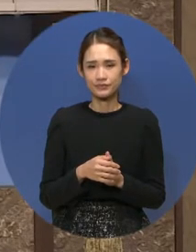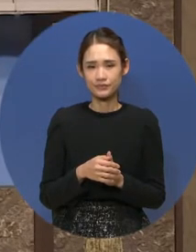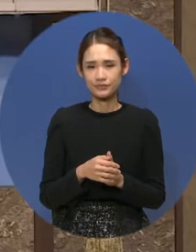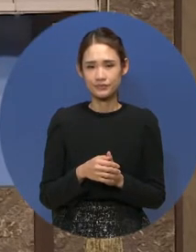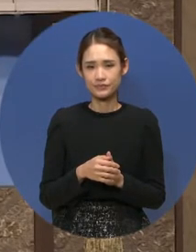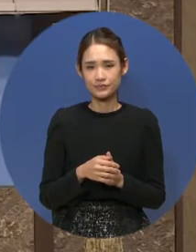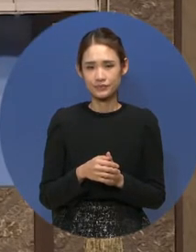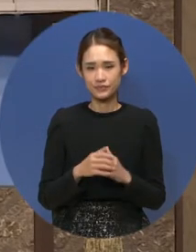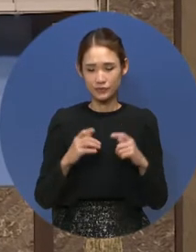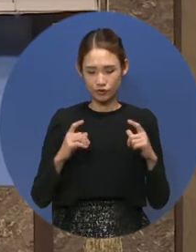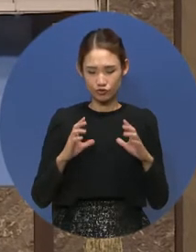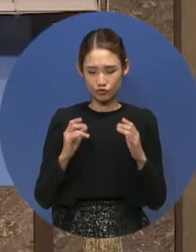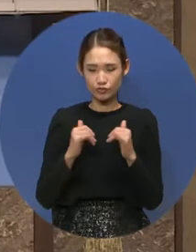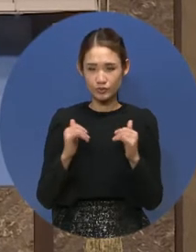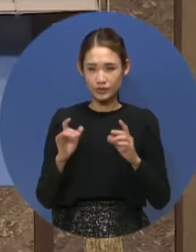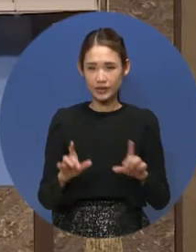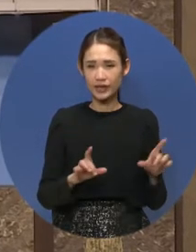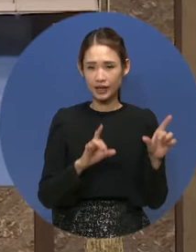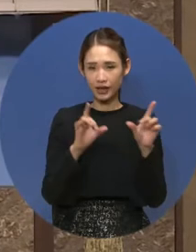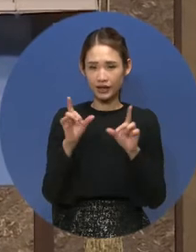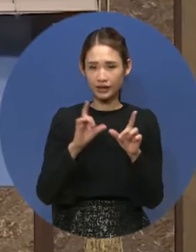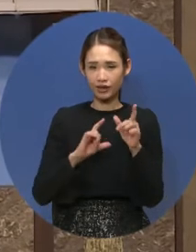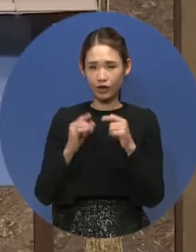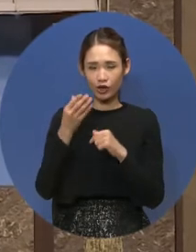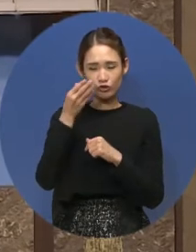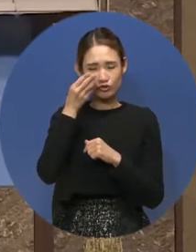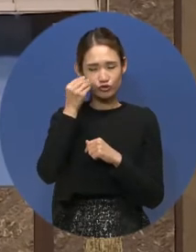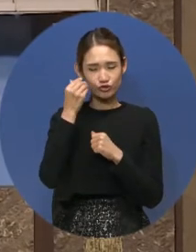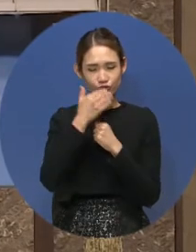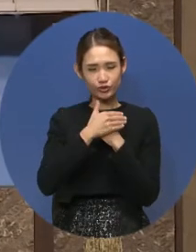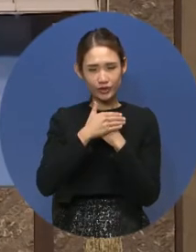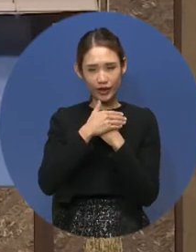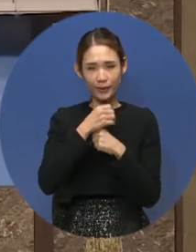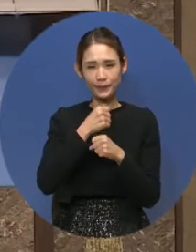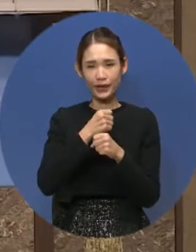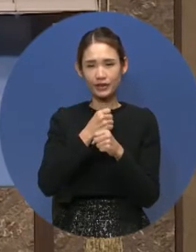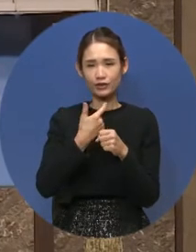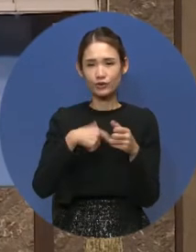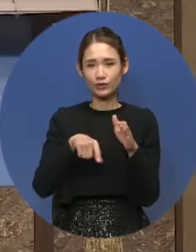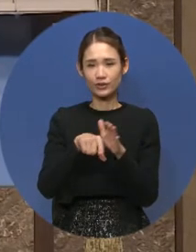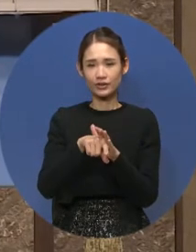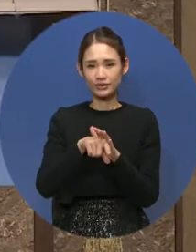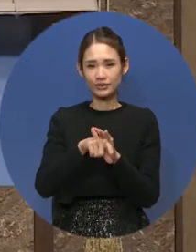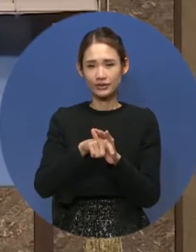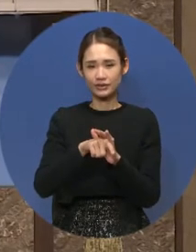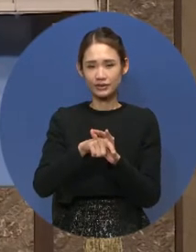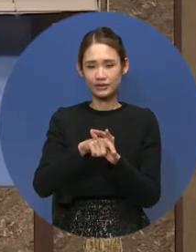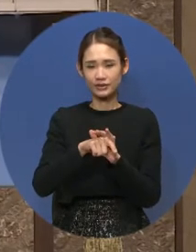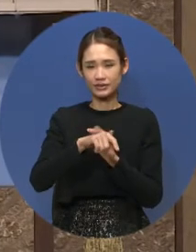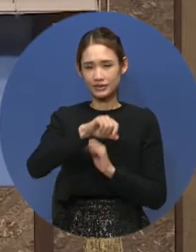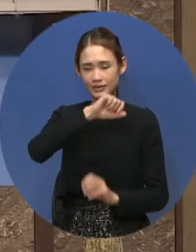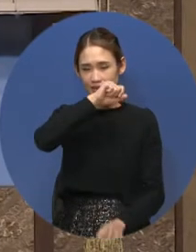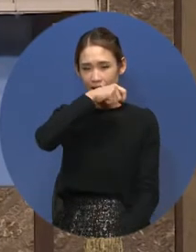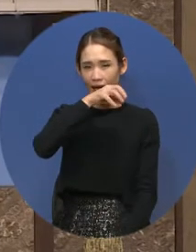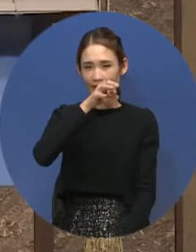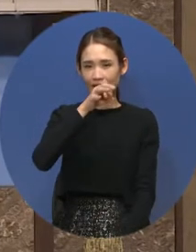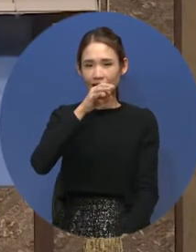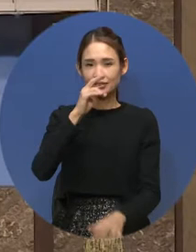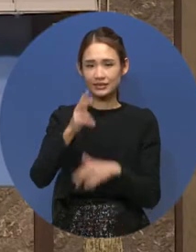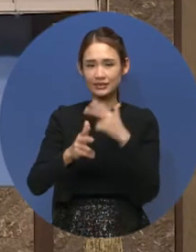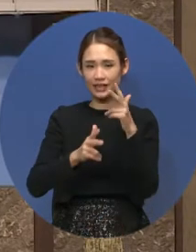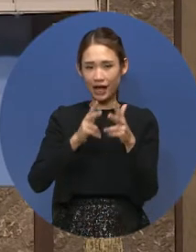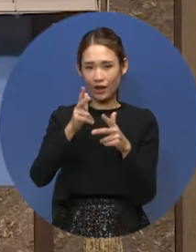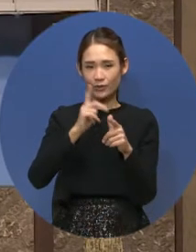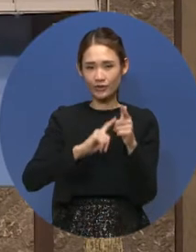일단 구민의 그 삶을 더 윤택하게 하기 위해서 그 예산과